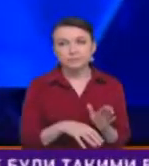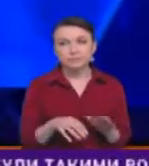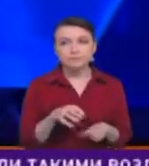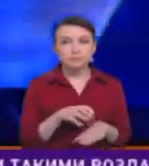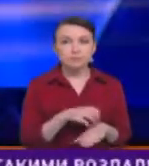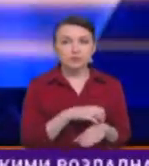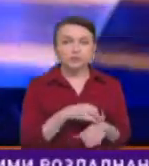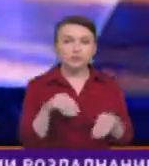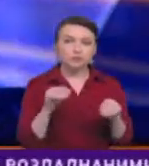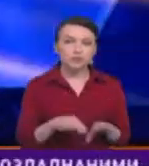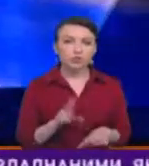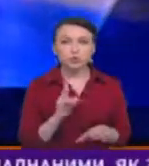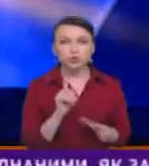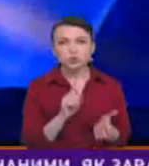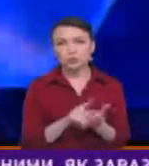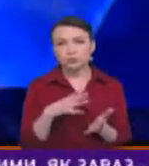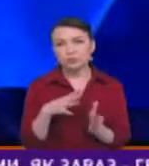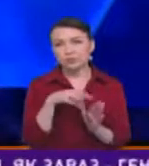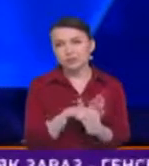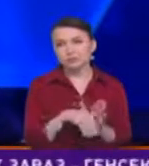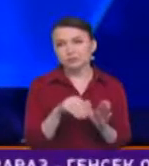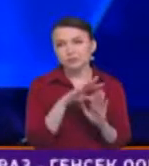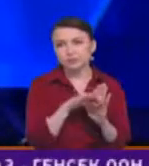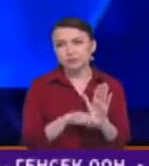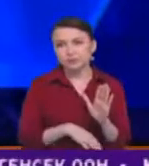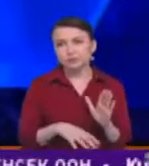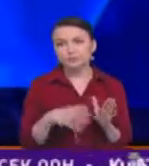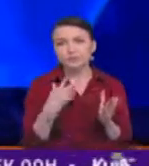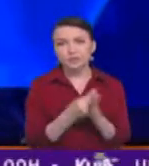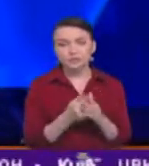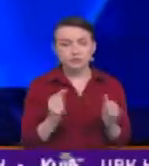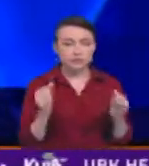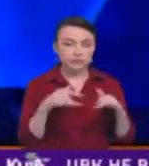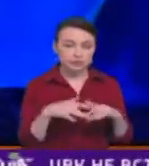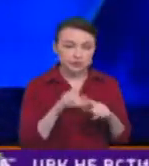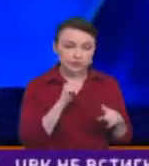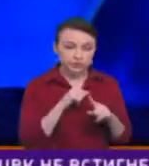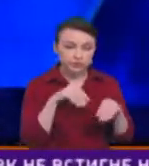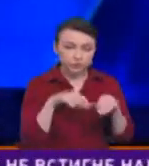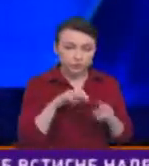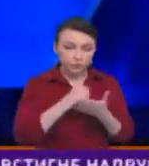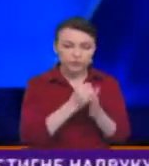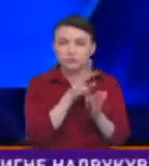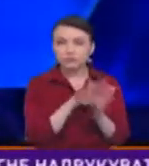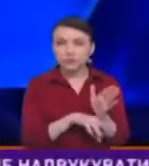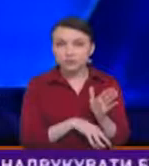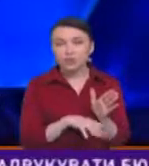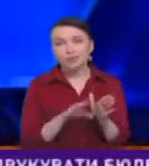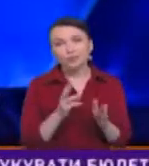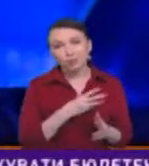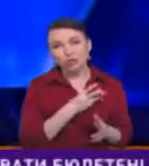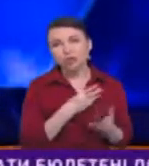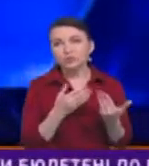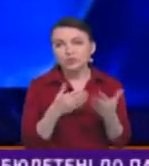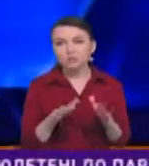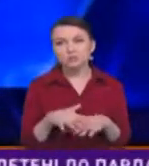кого, хто має бути в цих списках, очевидно, на своїх з'їздах переважно визначає. Бажано, звичайно, щоб вони були відкриті, громадськість